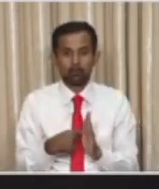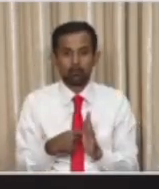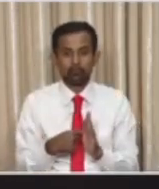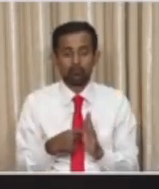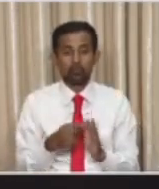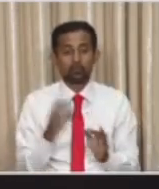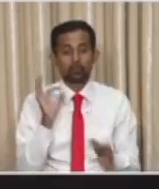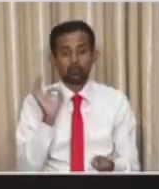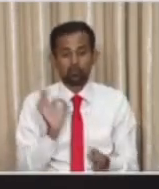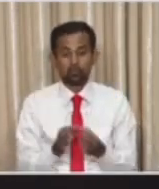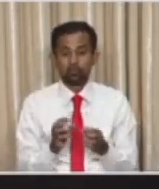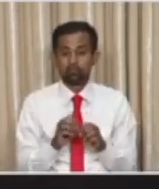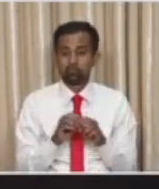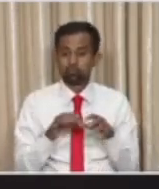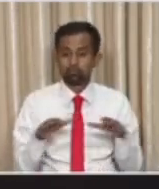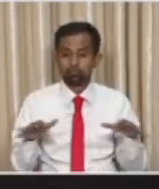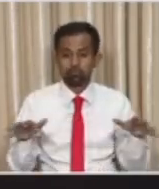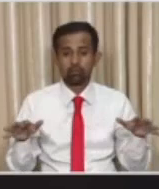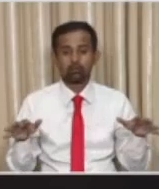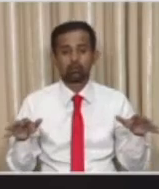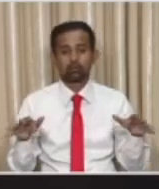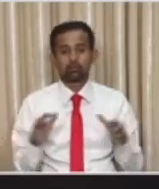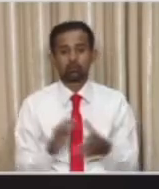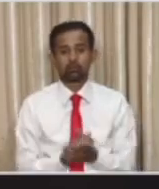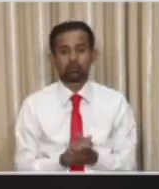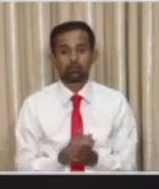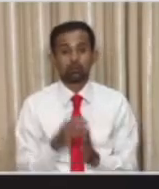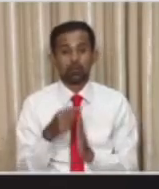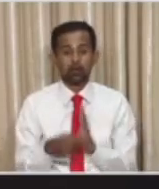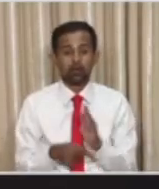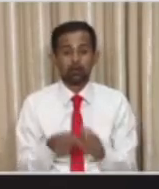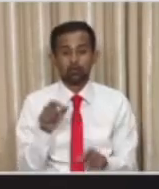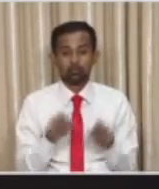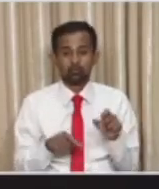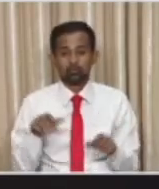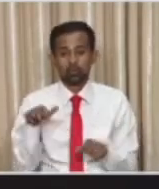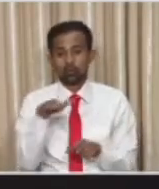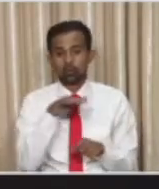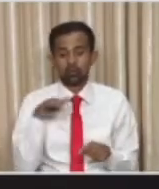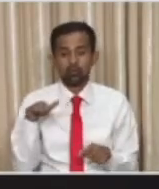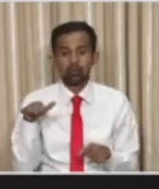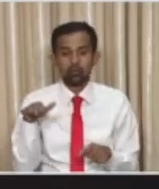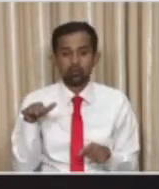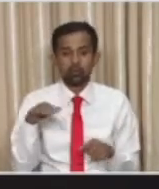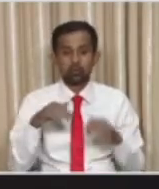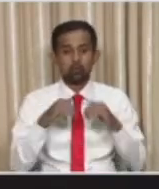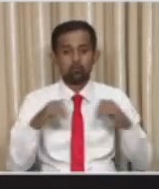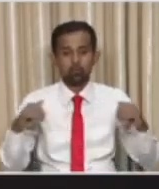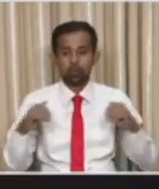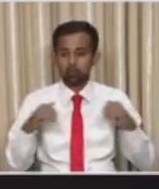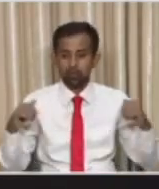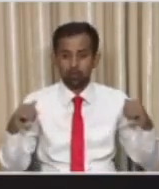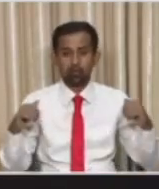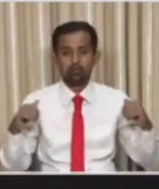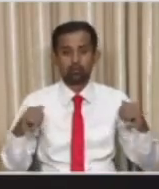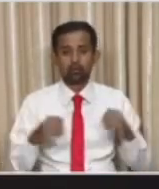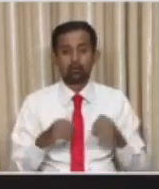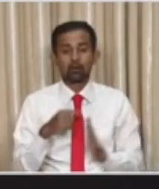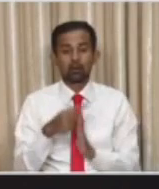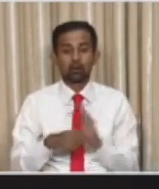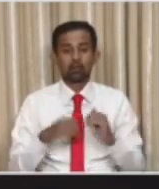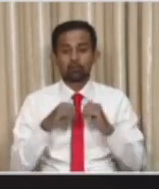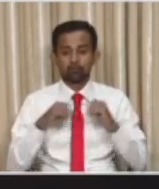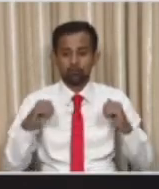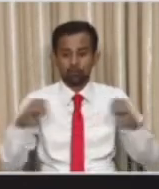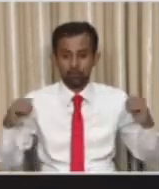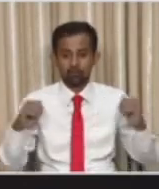godak bawata pat karan all the member times up me rate minissu athara beda binna athi karanna me rate dekada karanna